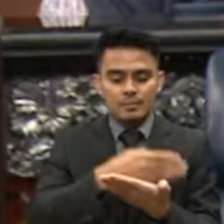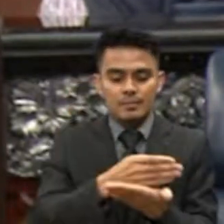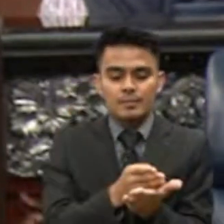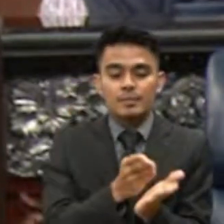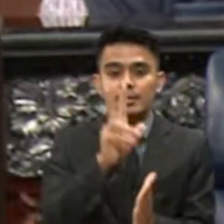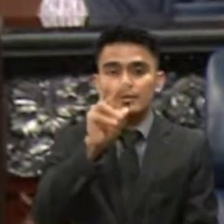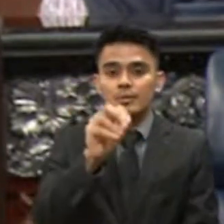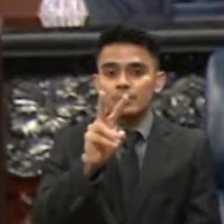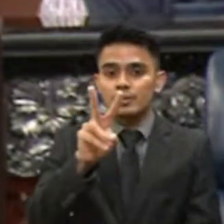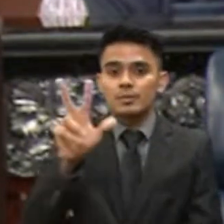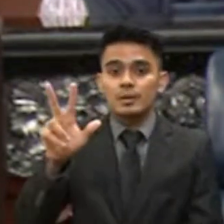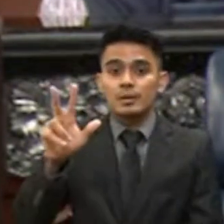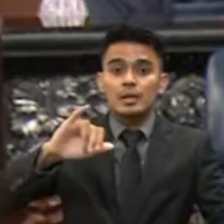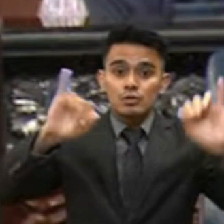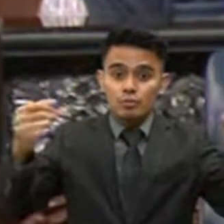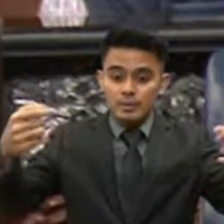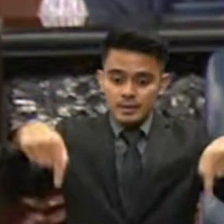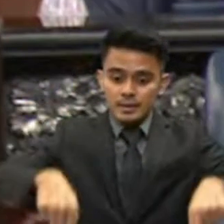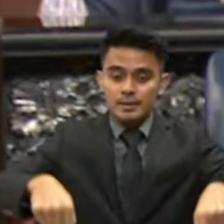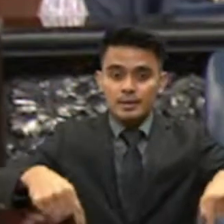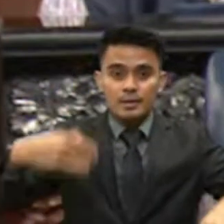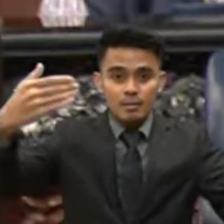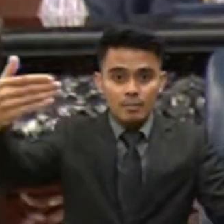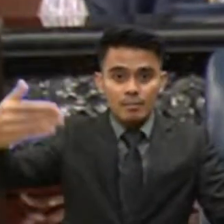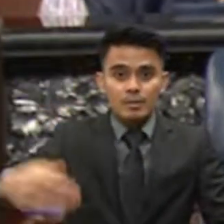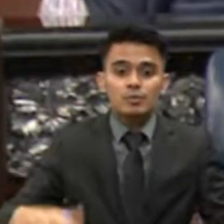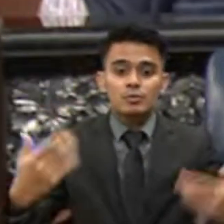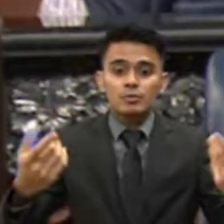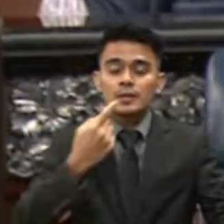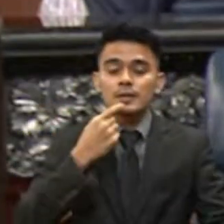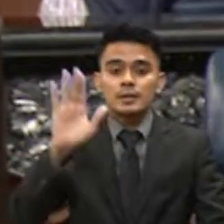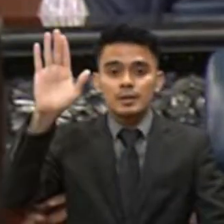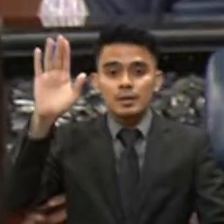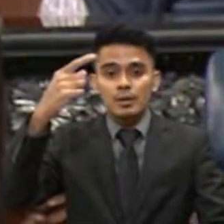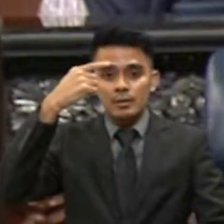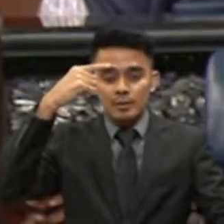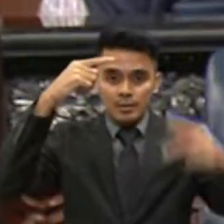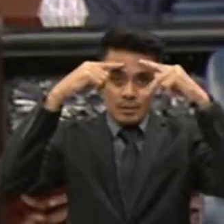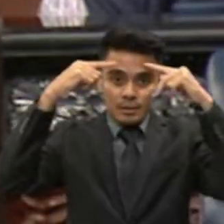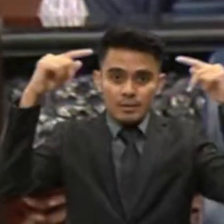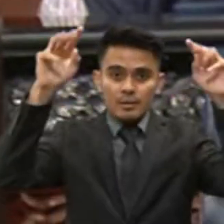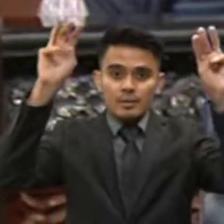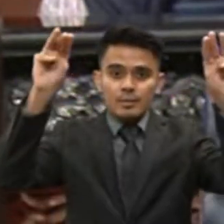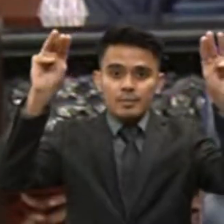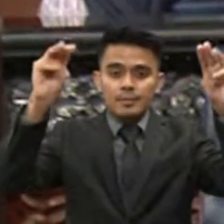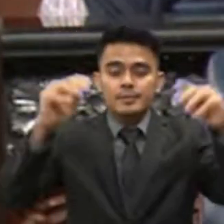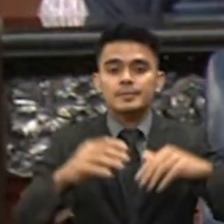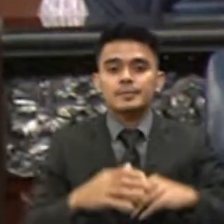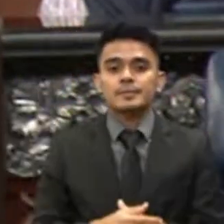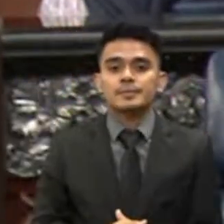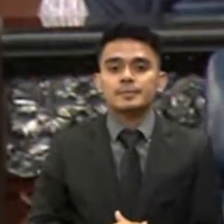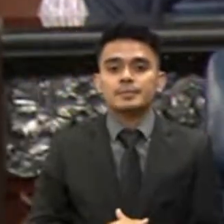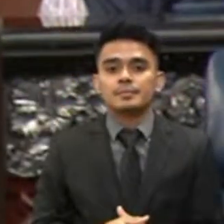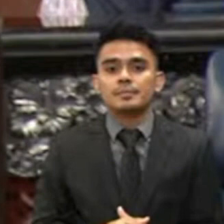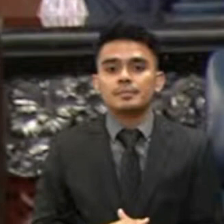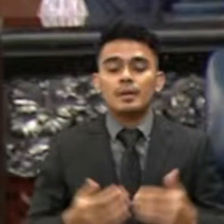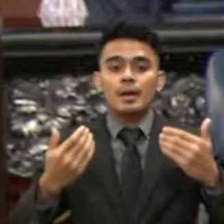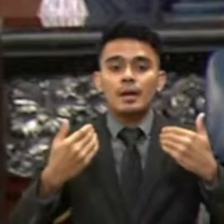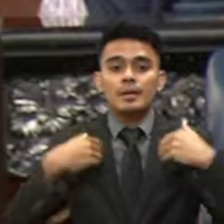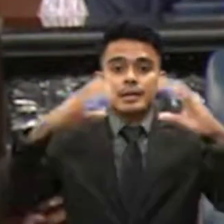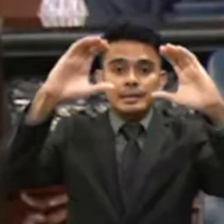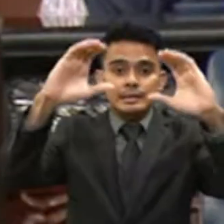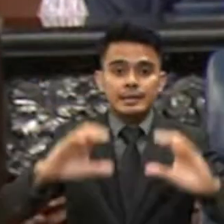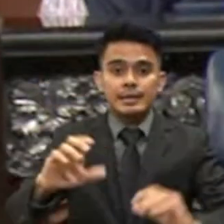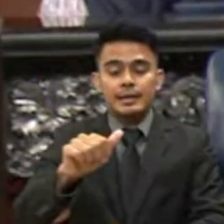2023 pada hari Jumat ini bagaimana dijanjikan oleh yang Muhammad dan menteri bahwa ada